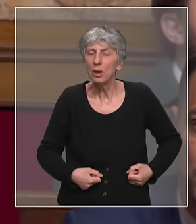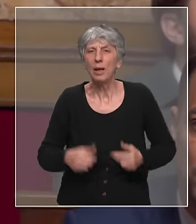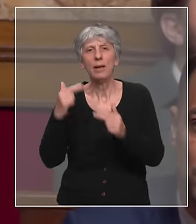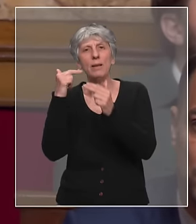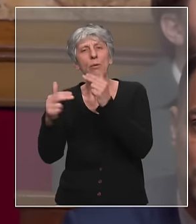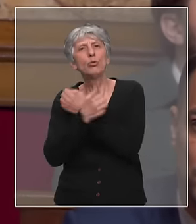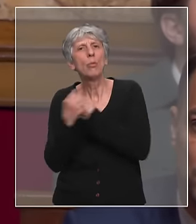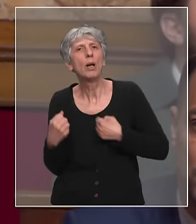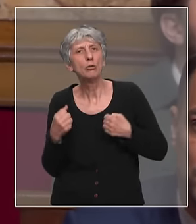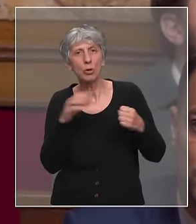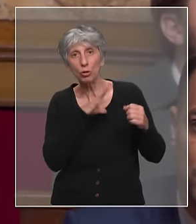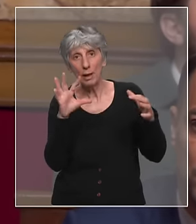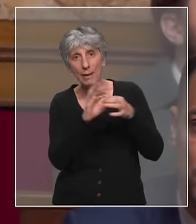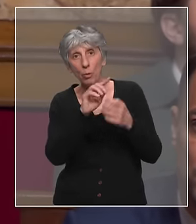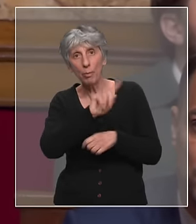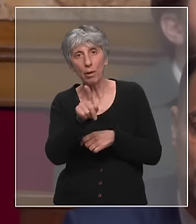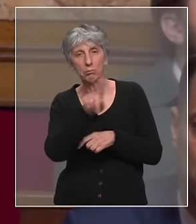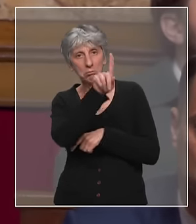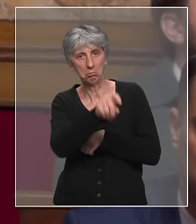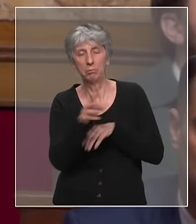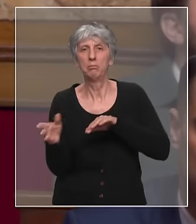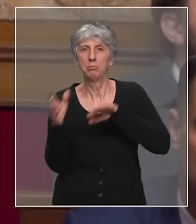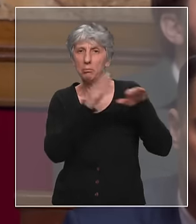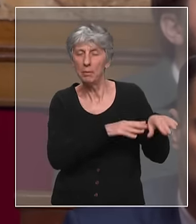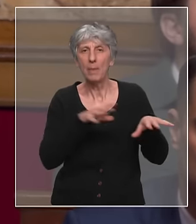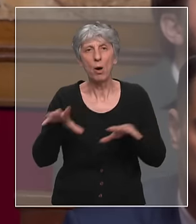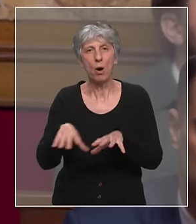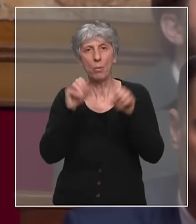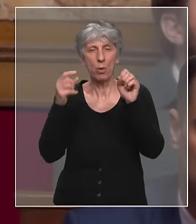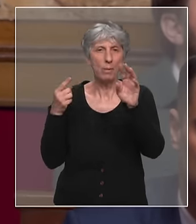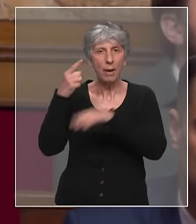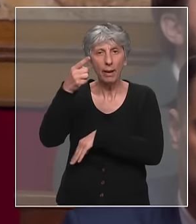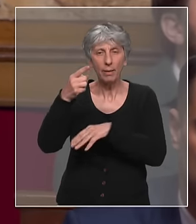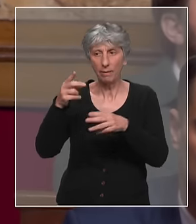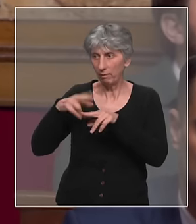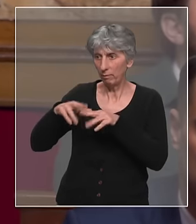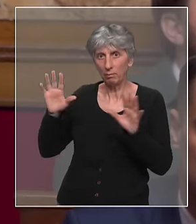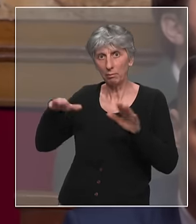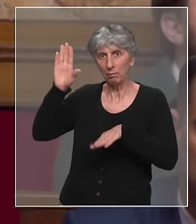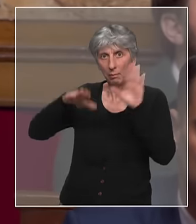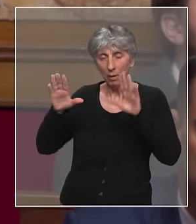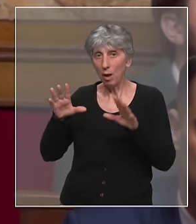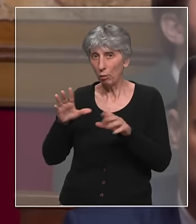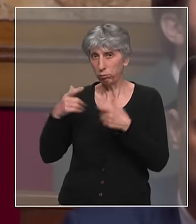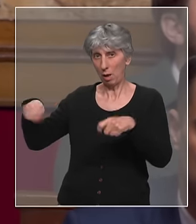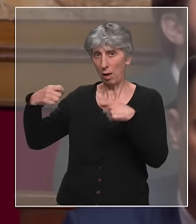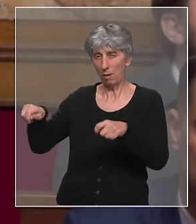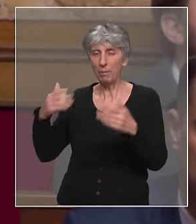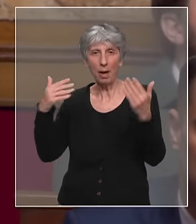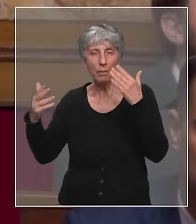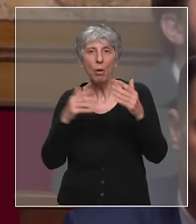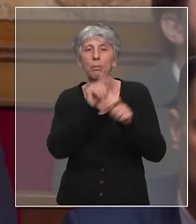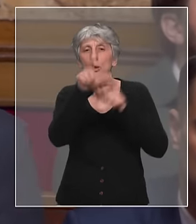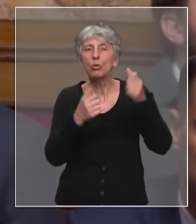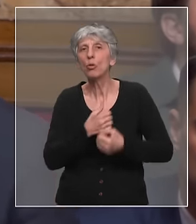chômage lui-même ? Ensuite, y a-t-il assez d'emplois pérennes non pourvus pour le nombre de demandeurs d'emploi en France ? Je vous